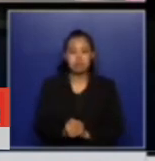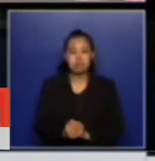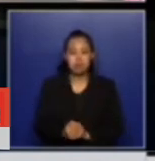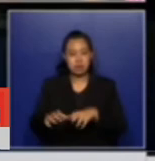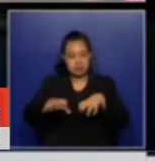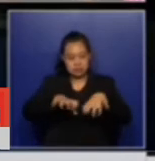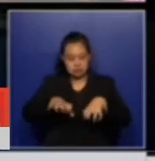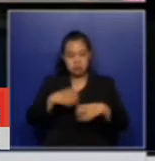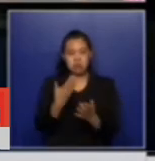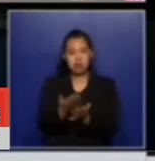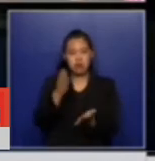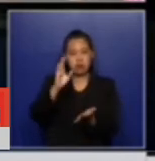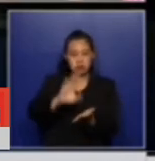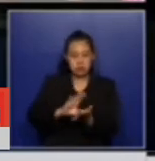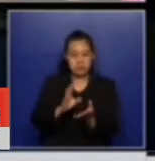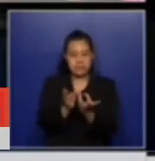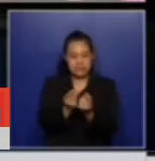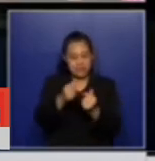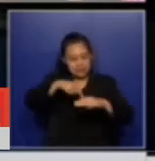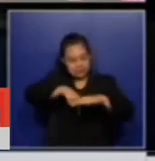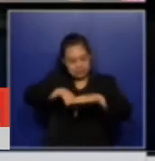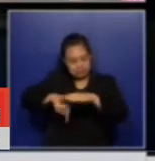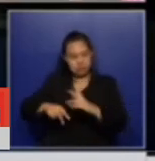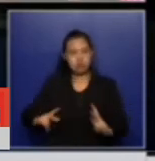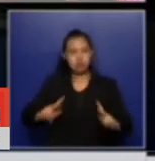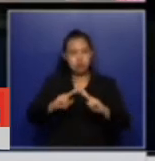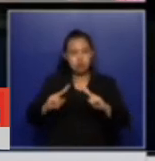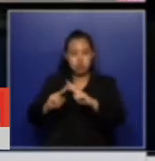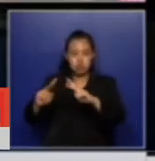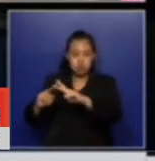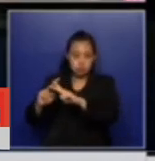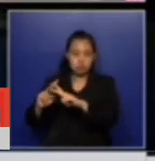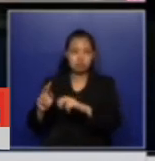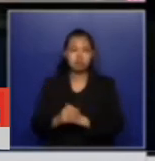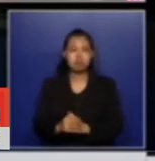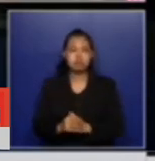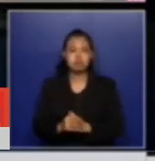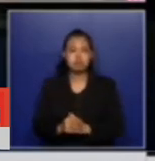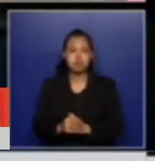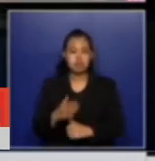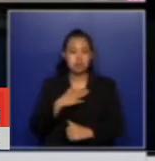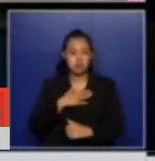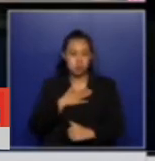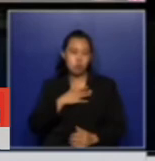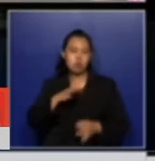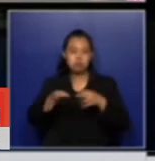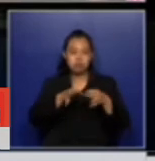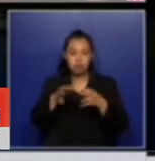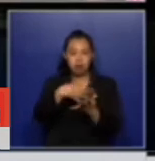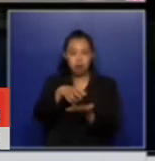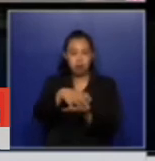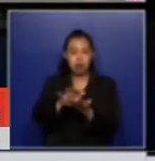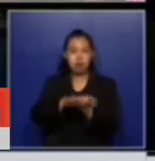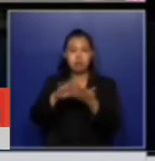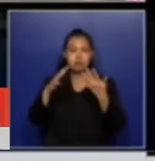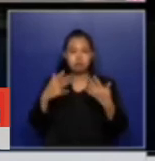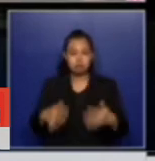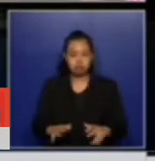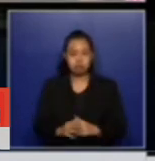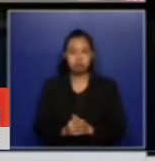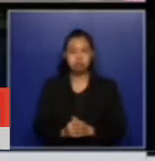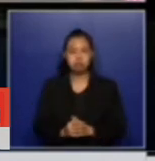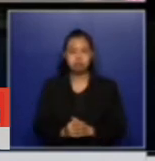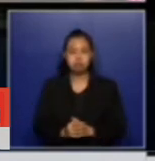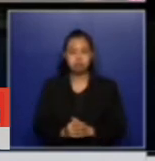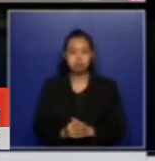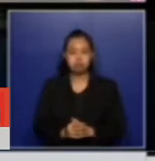าณในรายละเอียดของแต่ละกระทรวงเนี่ยโดยเฉพาะเรื่องที่ผมได้พูดไปเมื่อสักครู่เนี่ยมันมีรายละเอียดอย่างไร